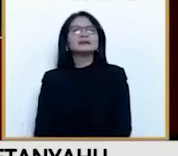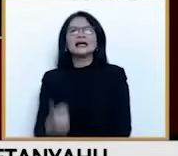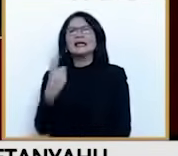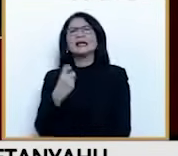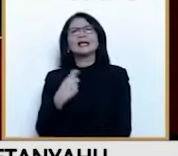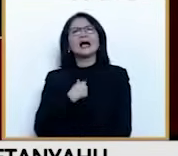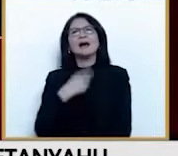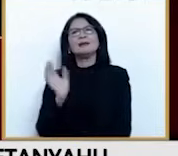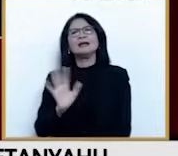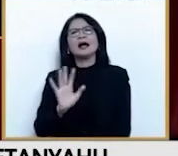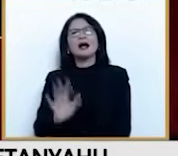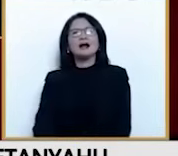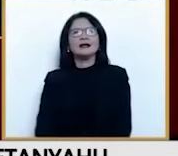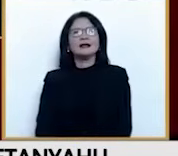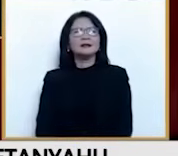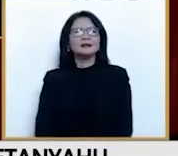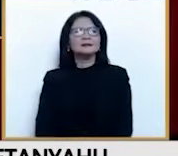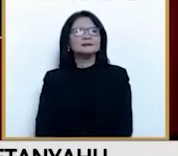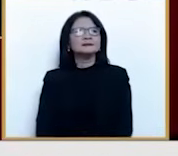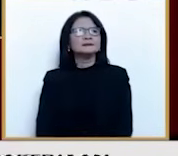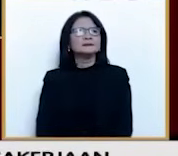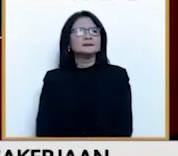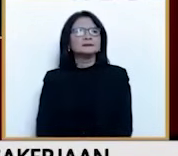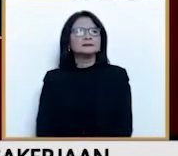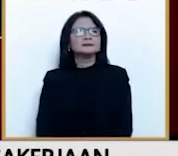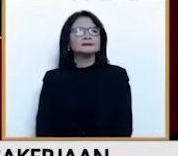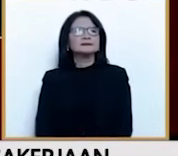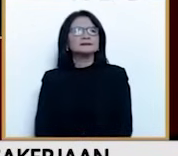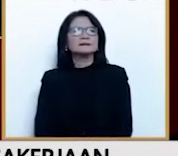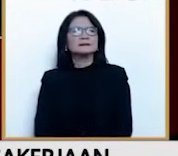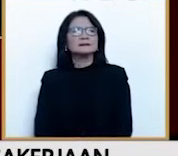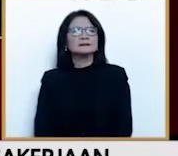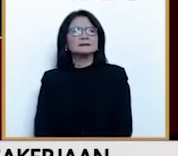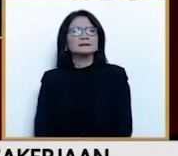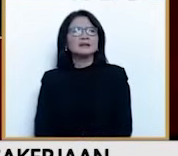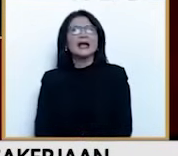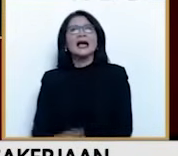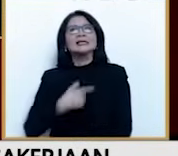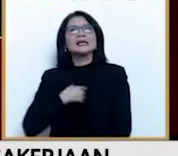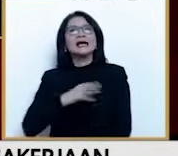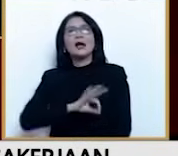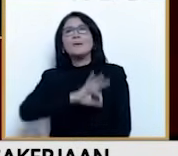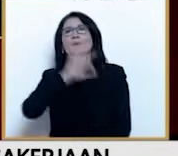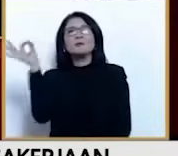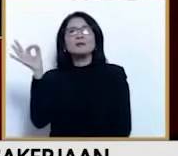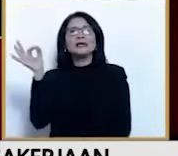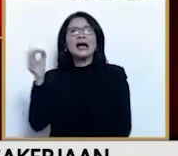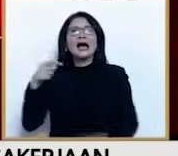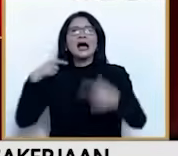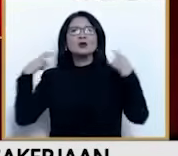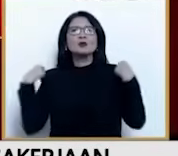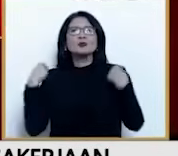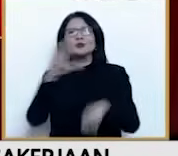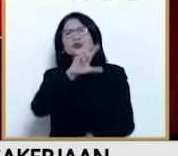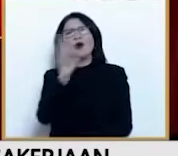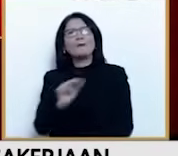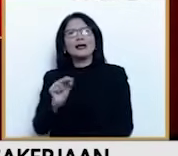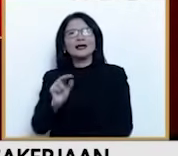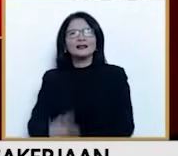Bapak, waktunya masih ada. Jangan tanya kepada silakan. Kami. Karena kami belum pernah jadi gubernur, apalagi di Jawa Barat. Terima